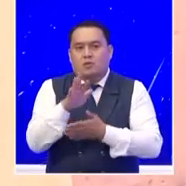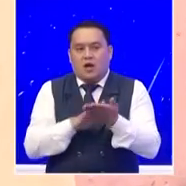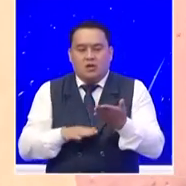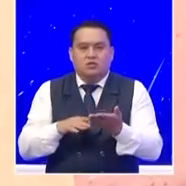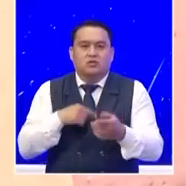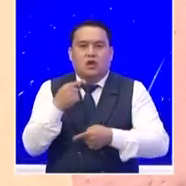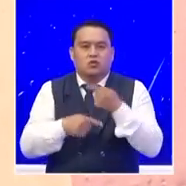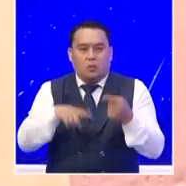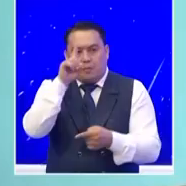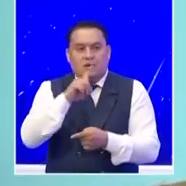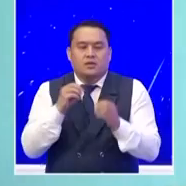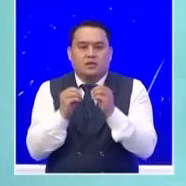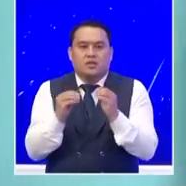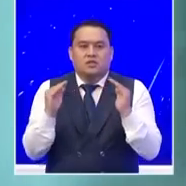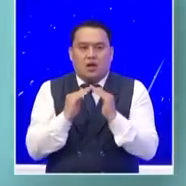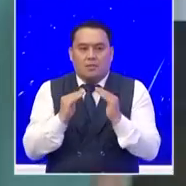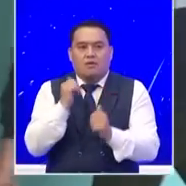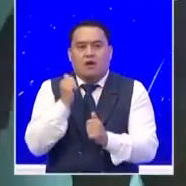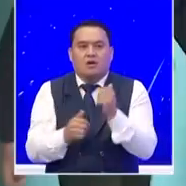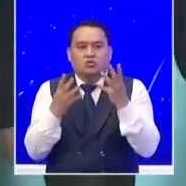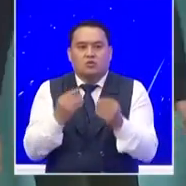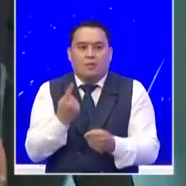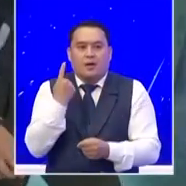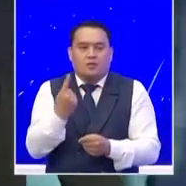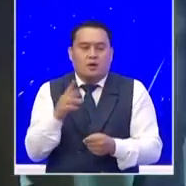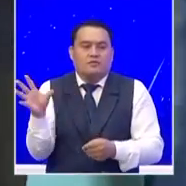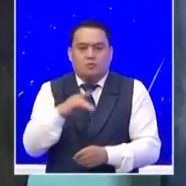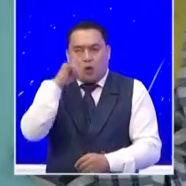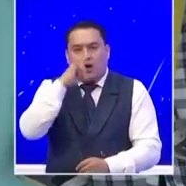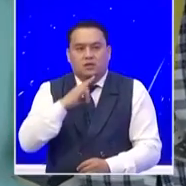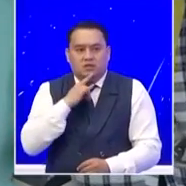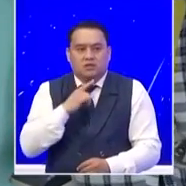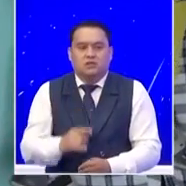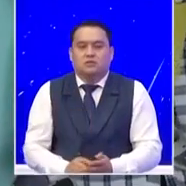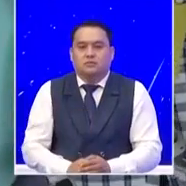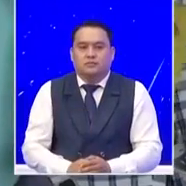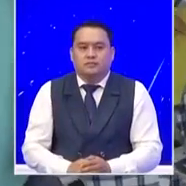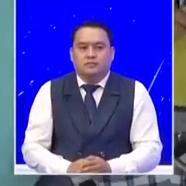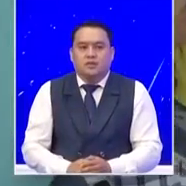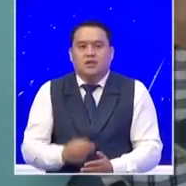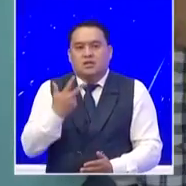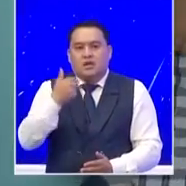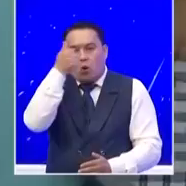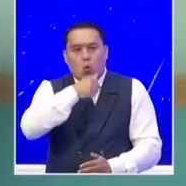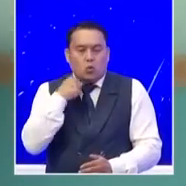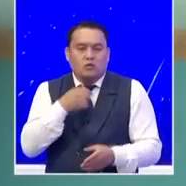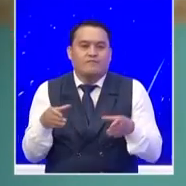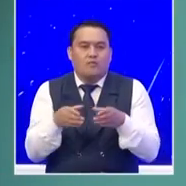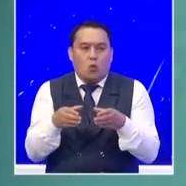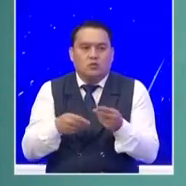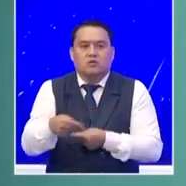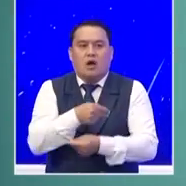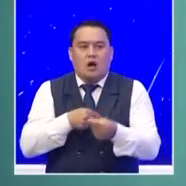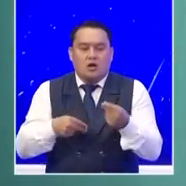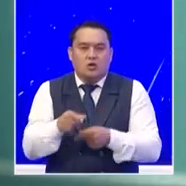намерен до конца месяца подарить еще 10 домов. Каждый день по одному жилищу по всему Казахстану в священный месяц Рамазан. К слову, за 3 года работы, благодаря средствам, что